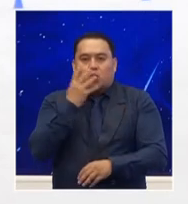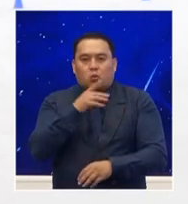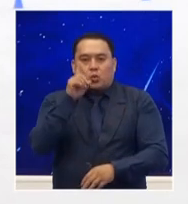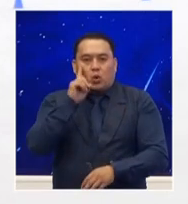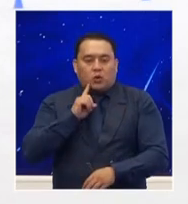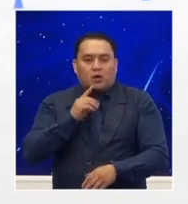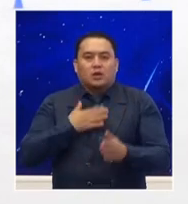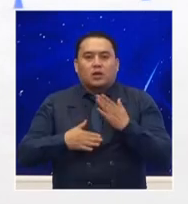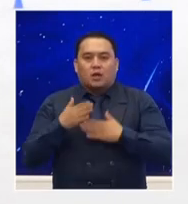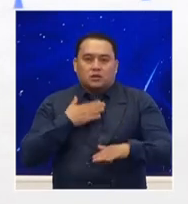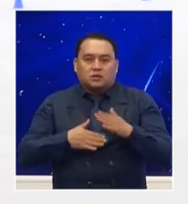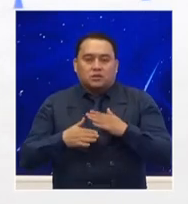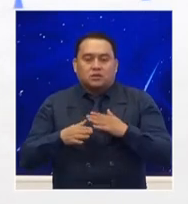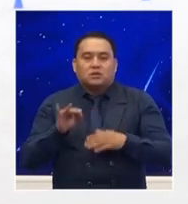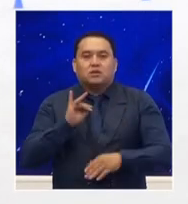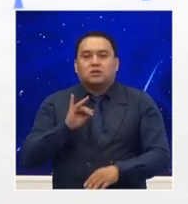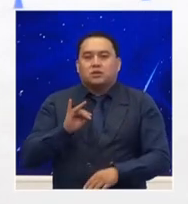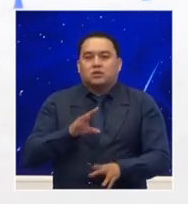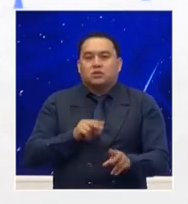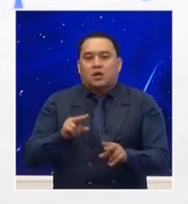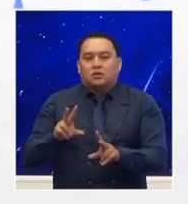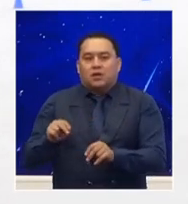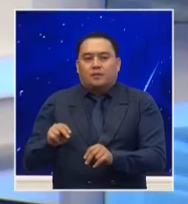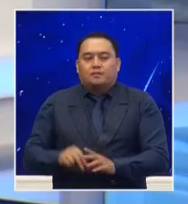уют, радость и счастье.